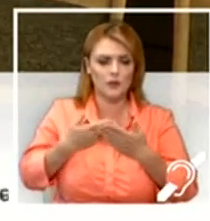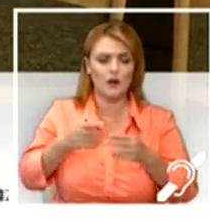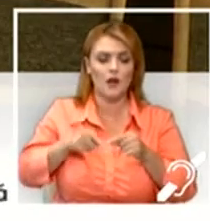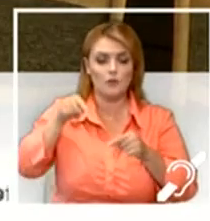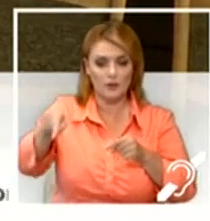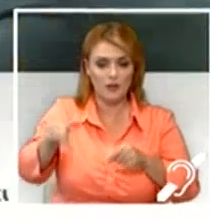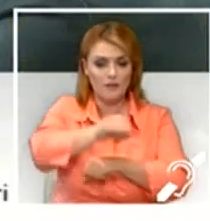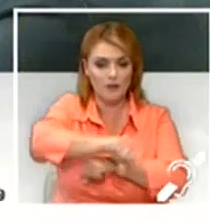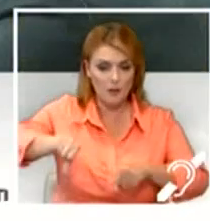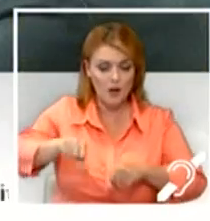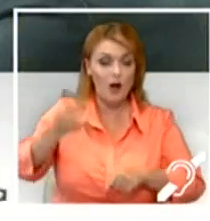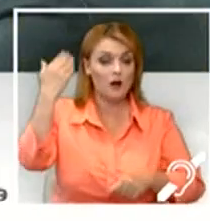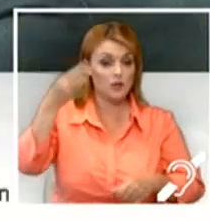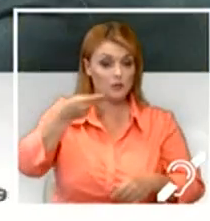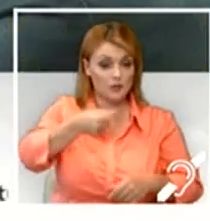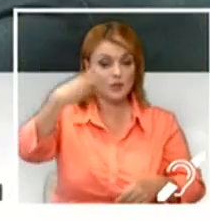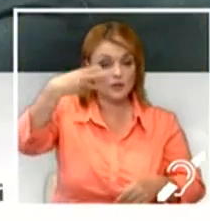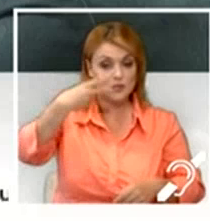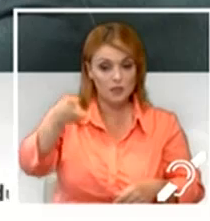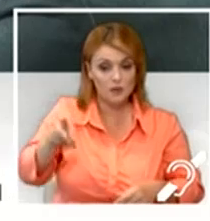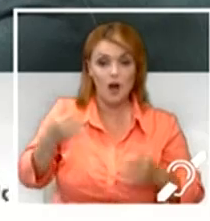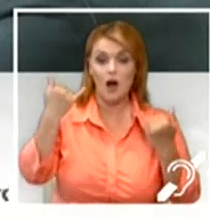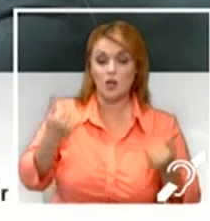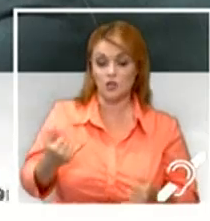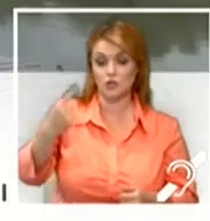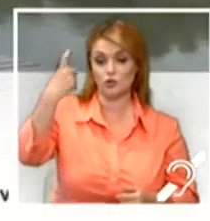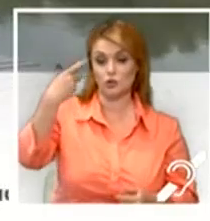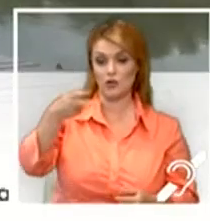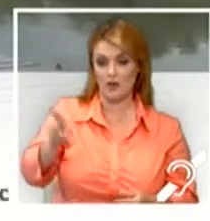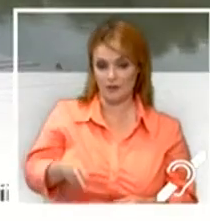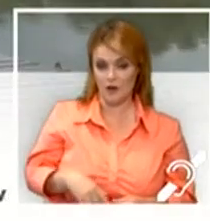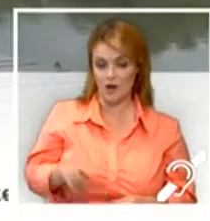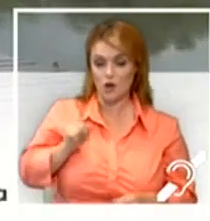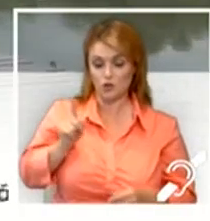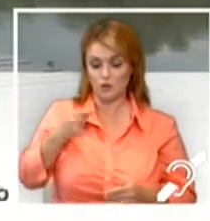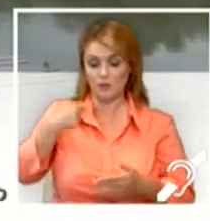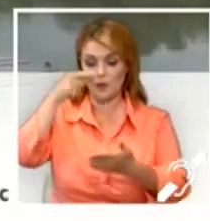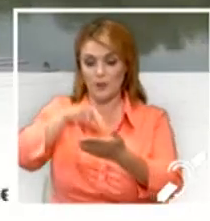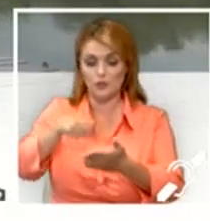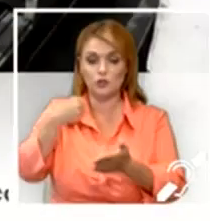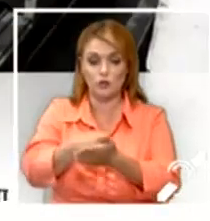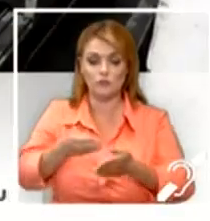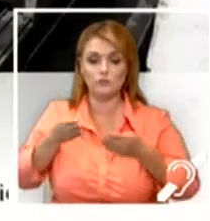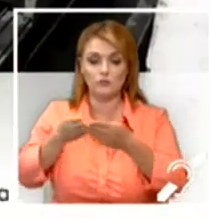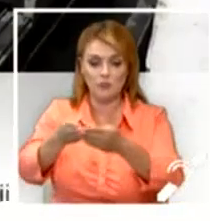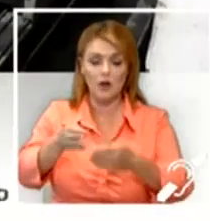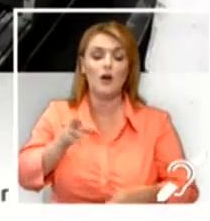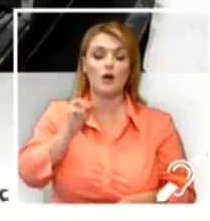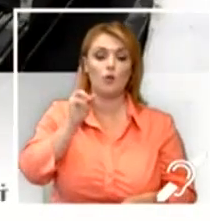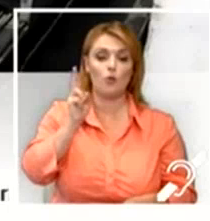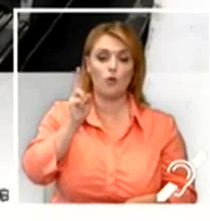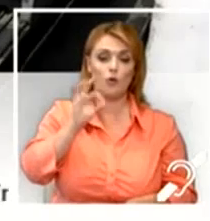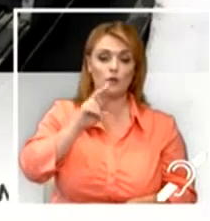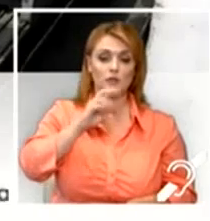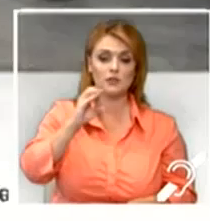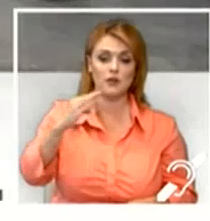de discuții la care au participat exportatorii și autoritățile, s-a cerut crearea punctelor comune de control cu România, reanimarea transportului naval